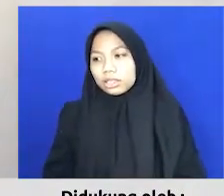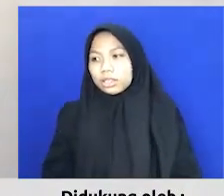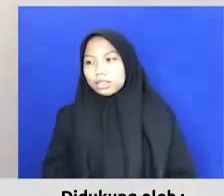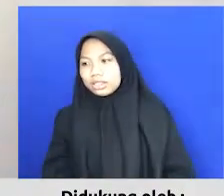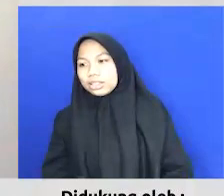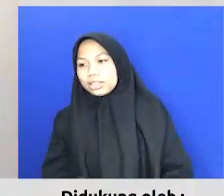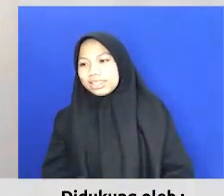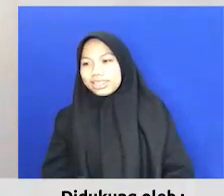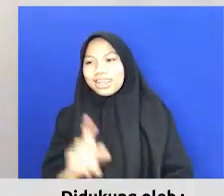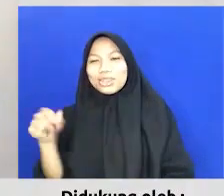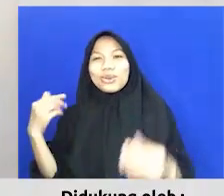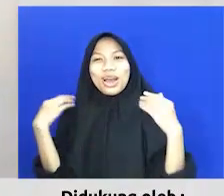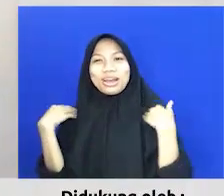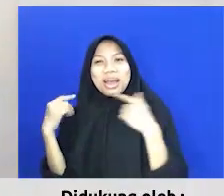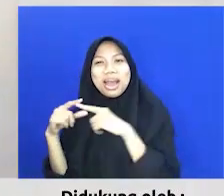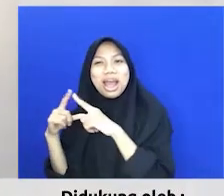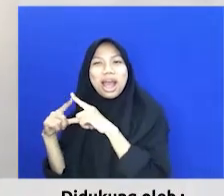Cek 1, 2, 3.